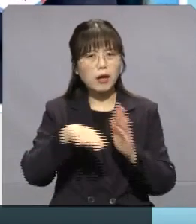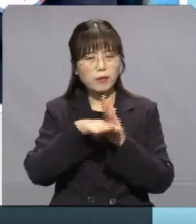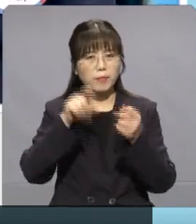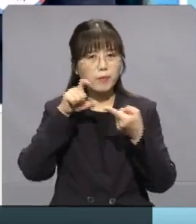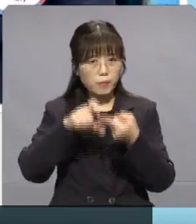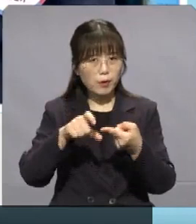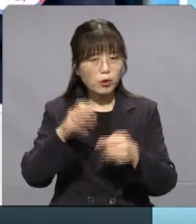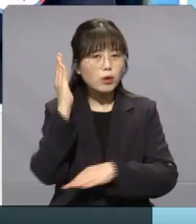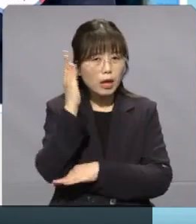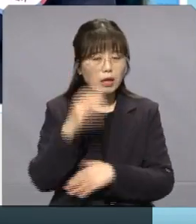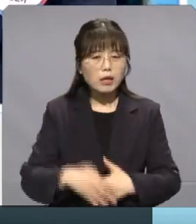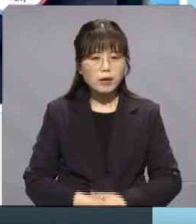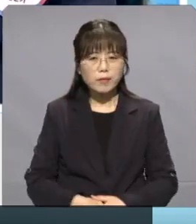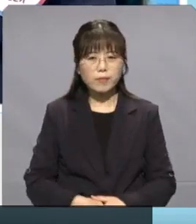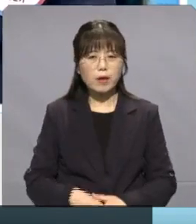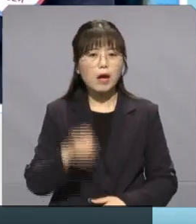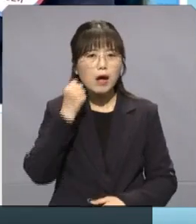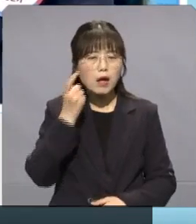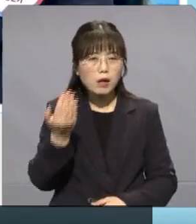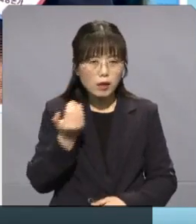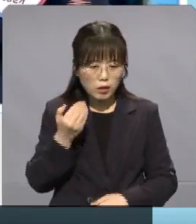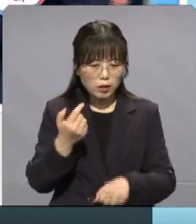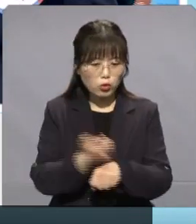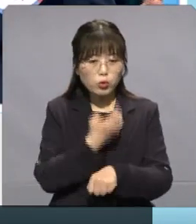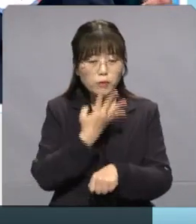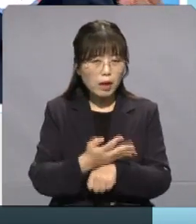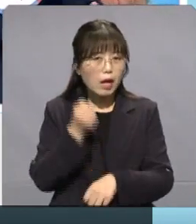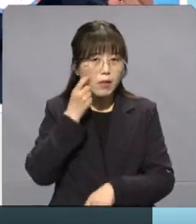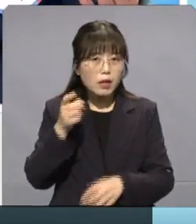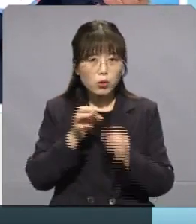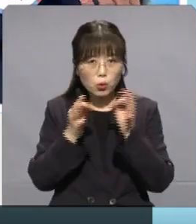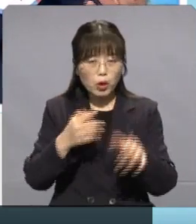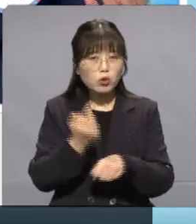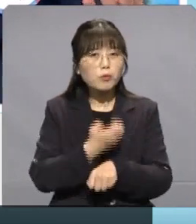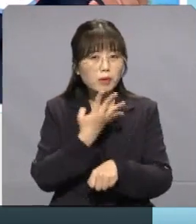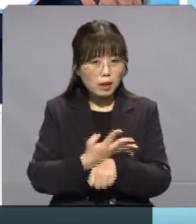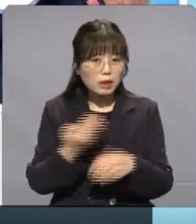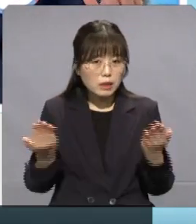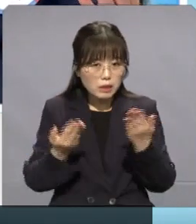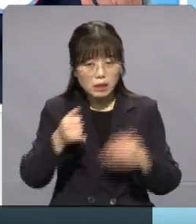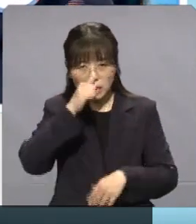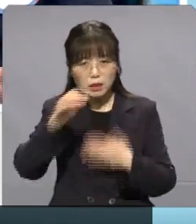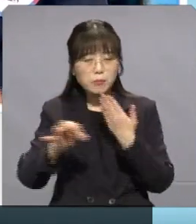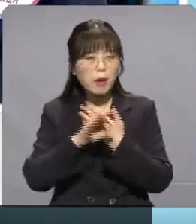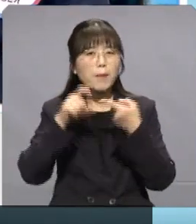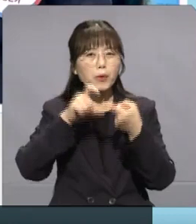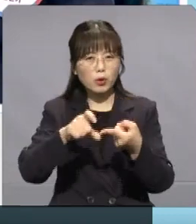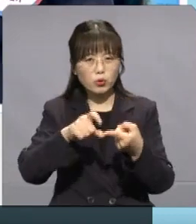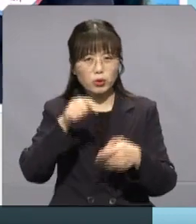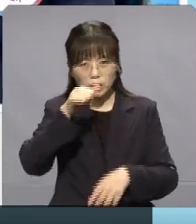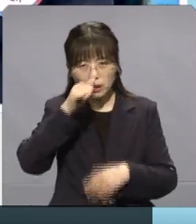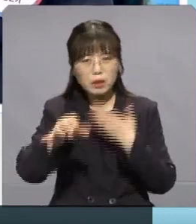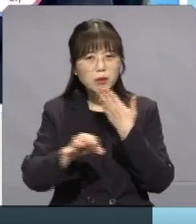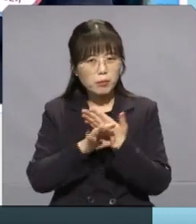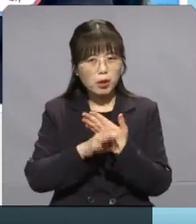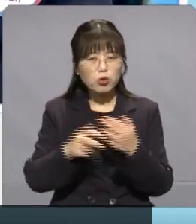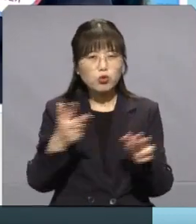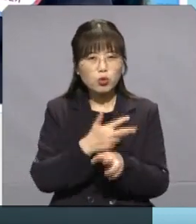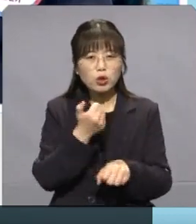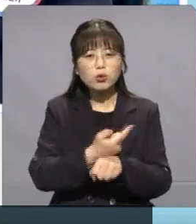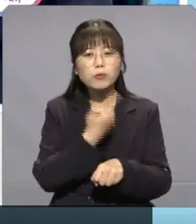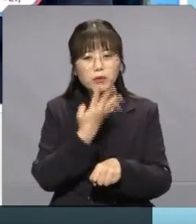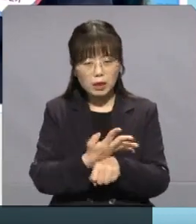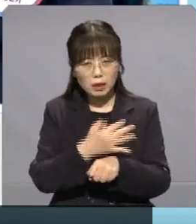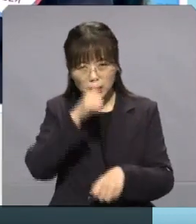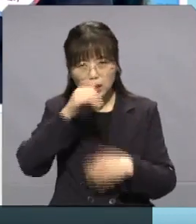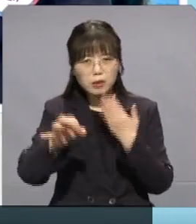이 64시간 직전 한달 동안 64시간 한달 동안 64시간을 계속 일을 했다라고 한다면 평균적으로요. 네. 그럼 주당 64시간씩 계속